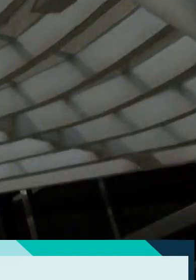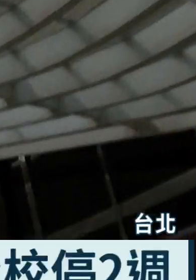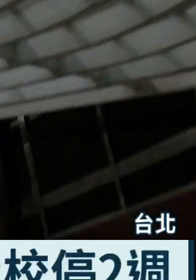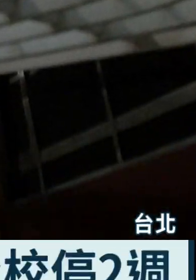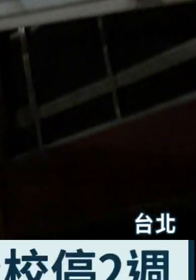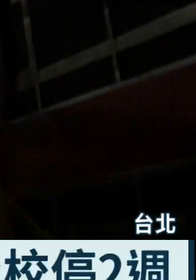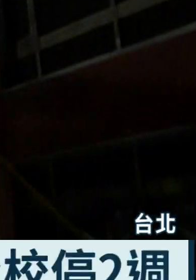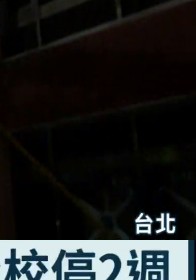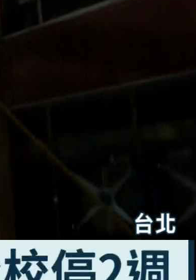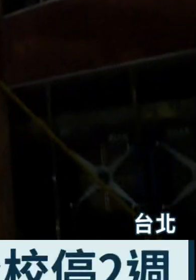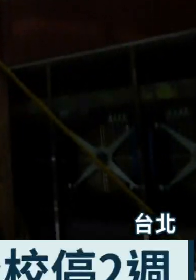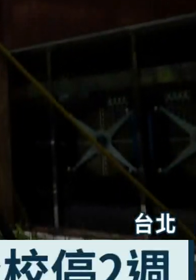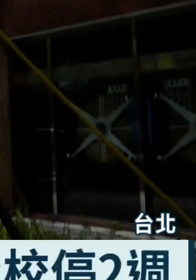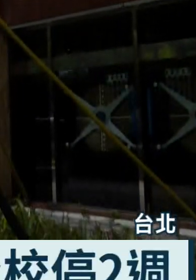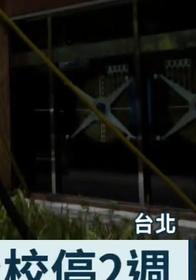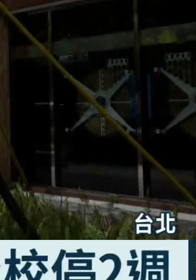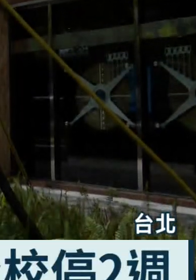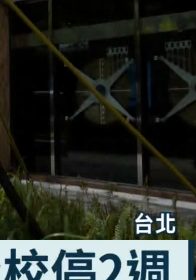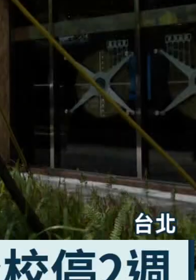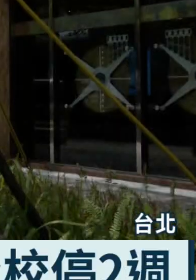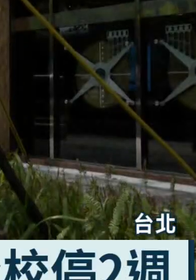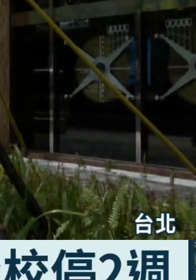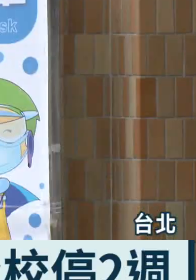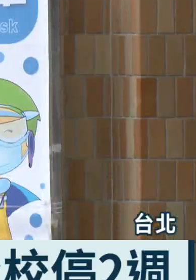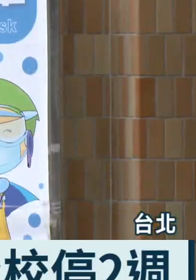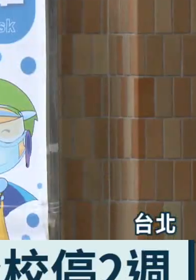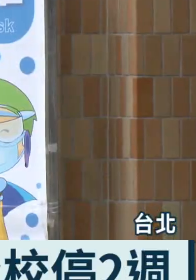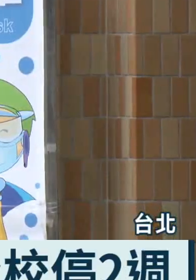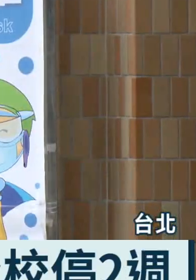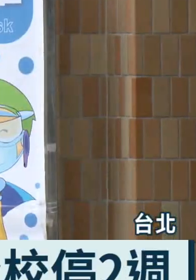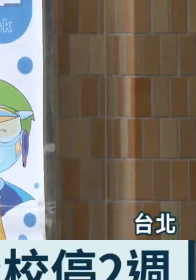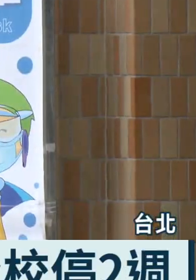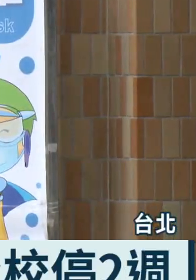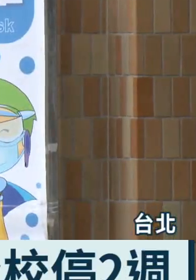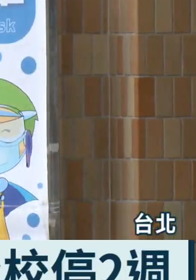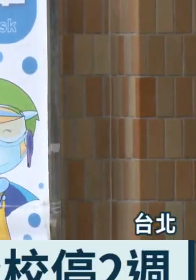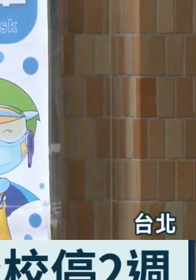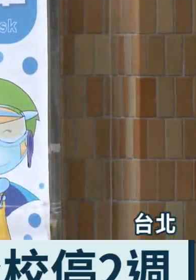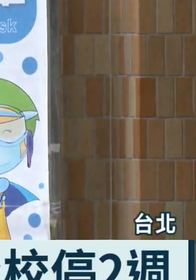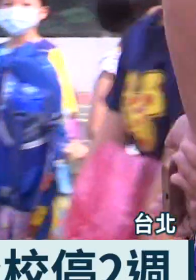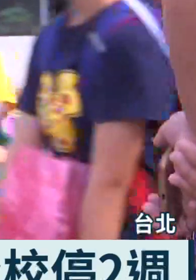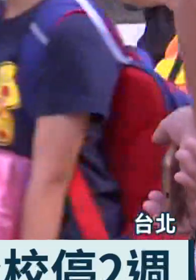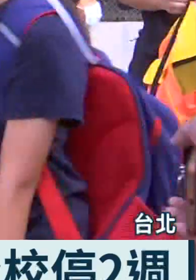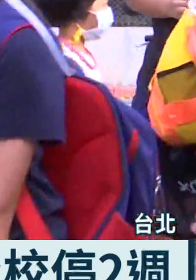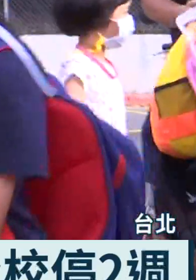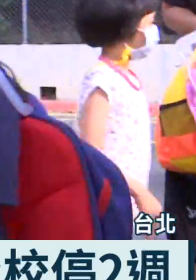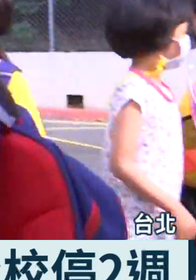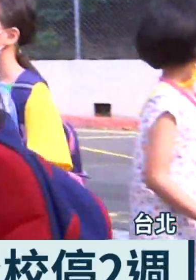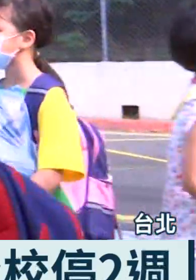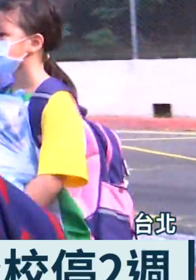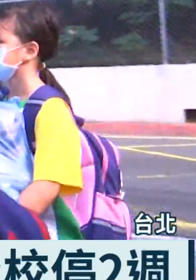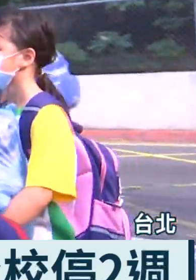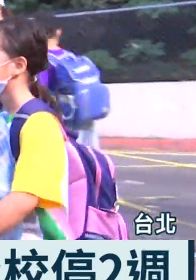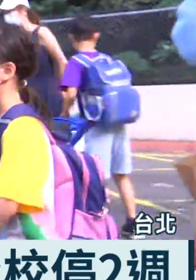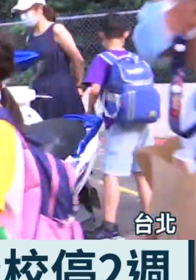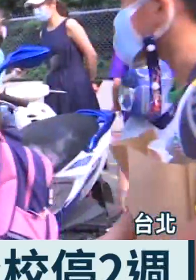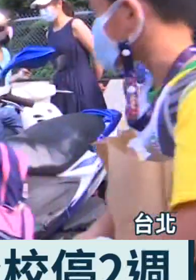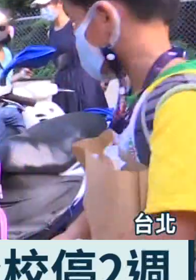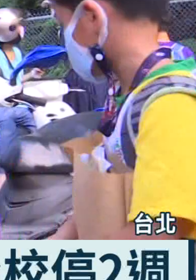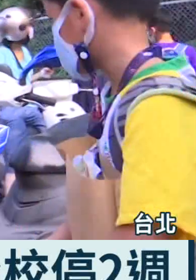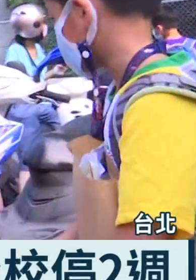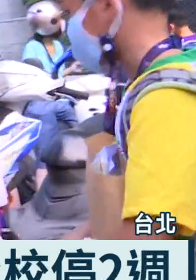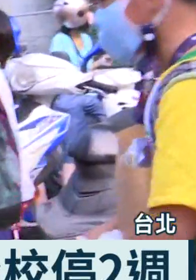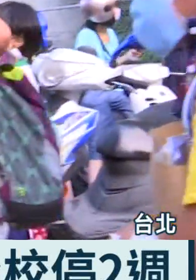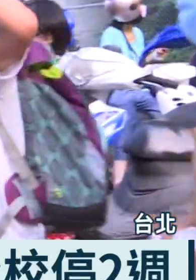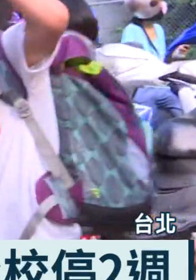啊。 有不明感染源要清零就更加困难，但是眼看暑假马上结束，高中以下各级学校9月1号